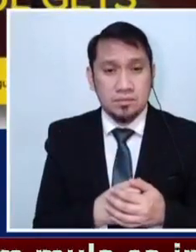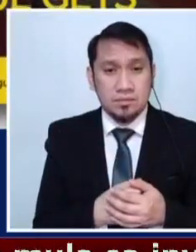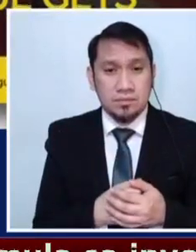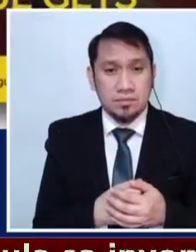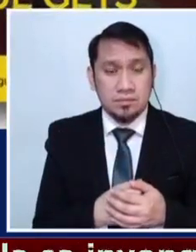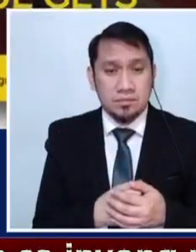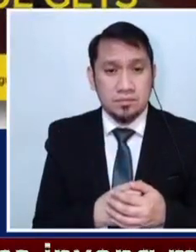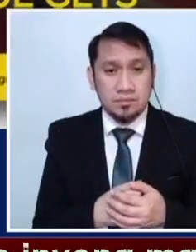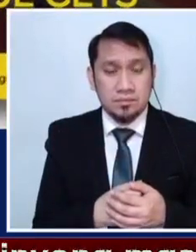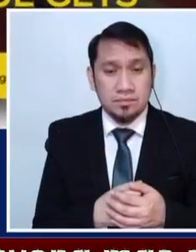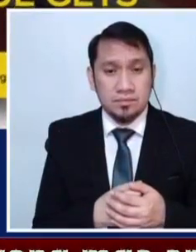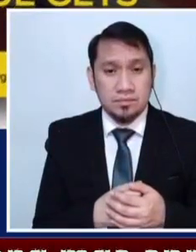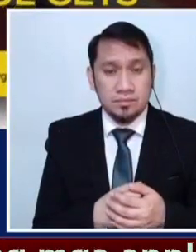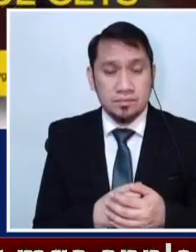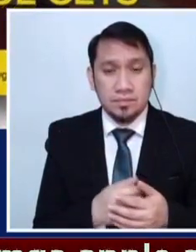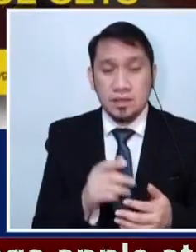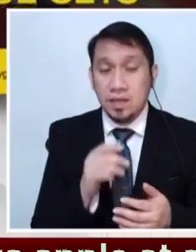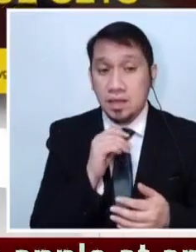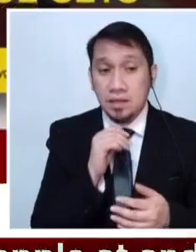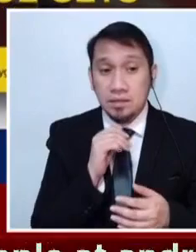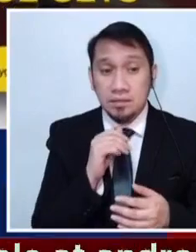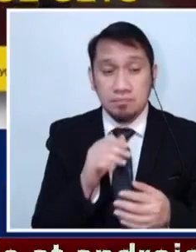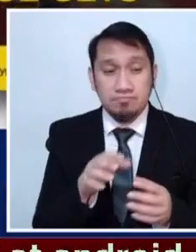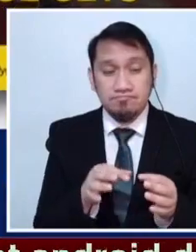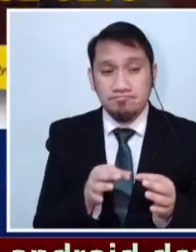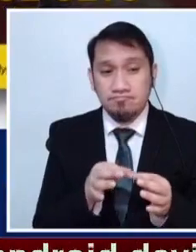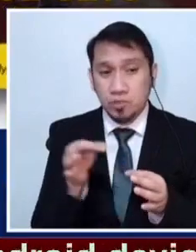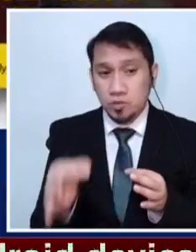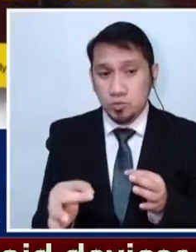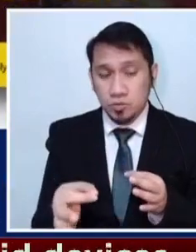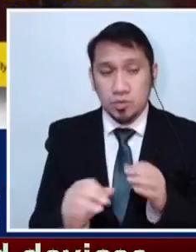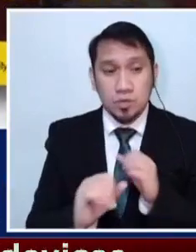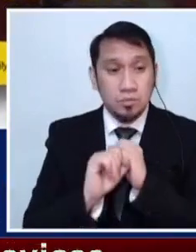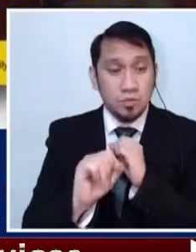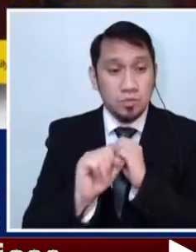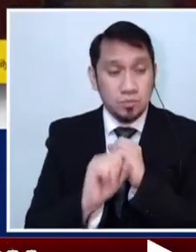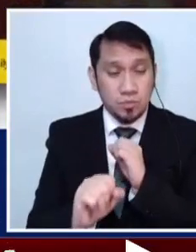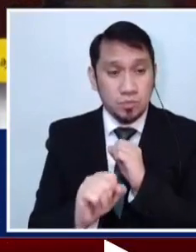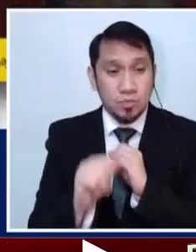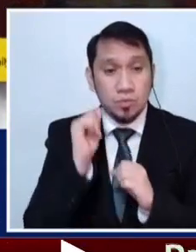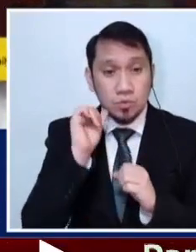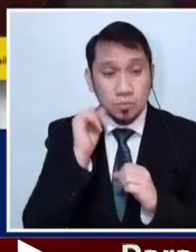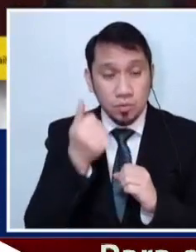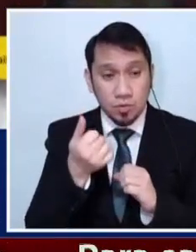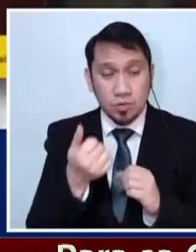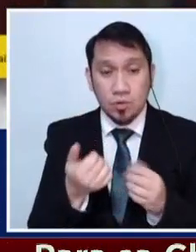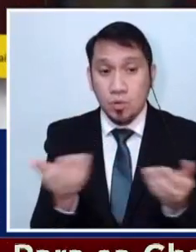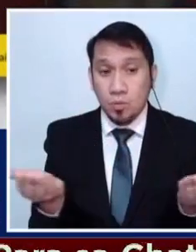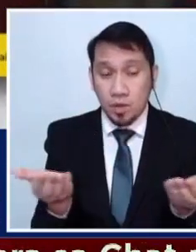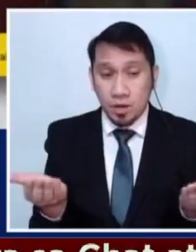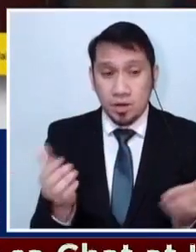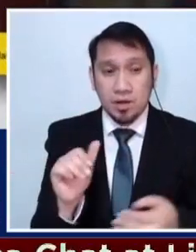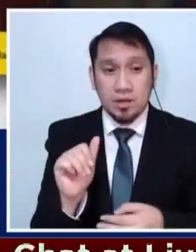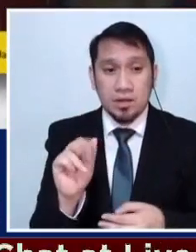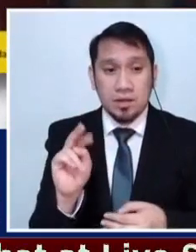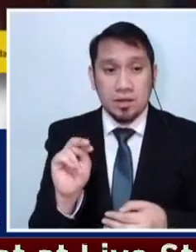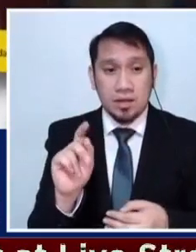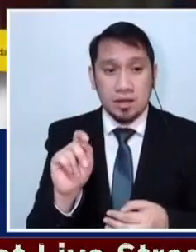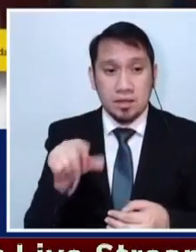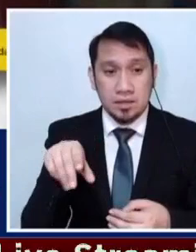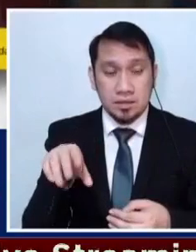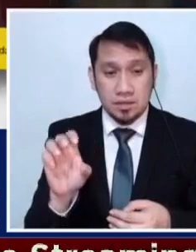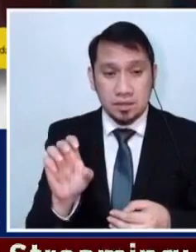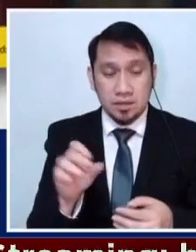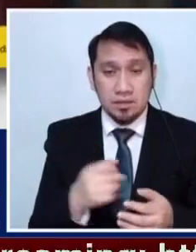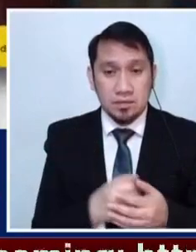Daily Guardian, hindi naman matutuloy ang dapat sanang campaign event bukas ng UNI team sa Antique matapos magreklamo